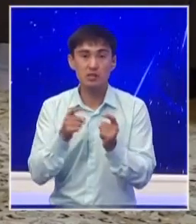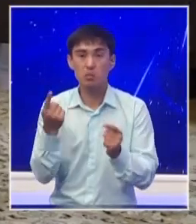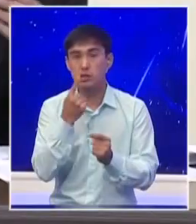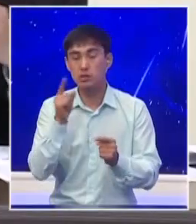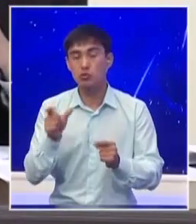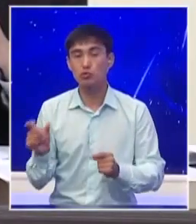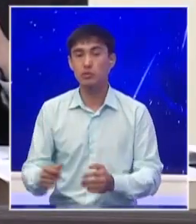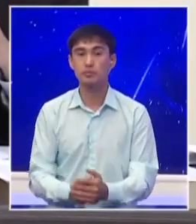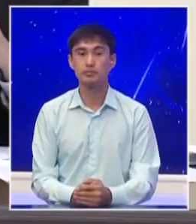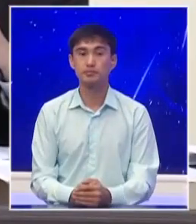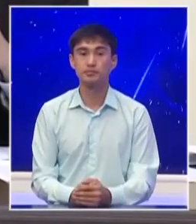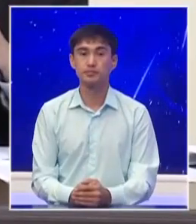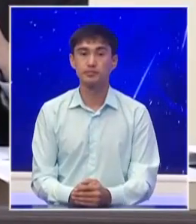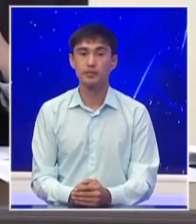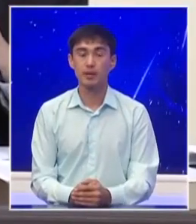людьми.